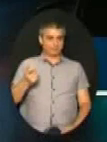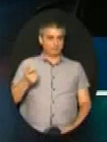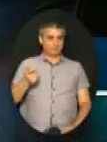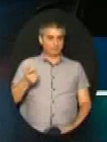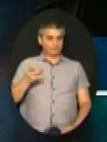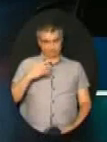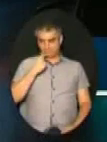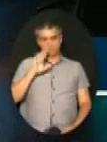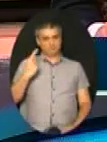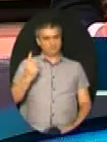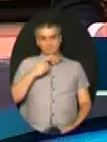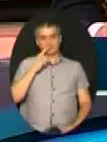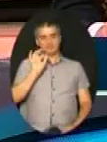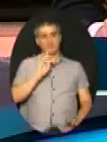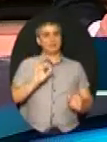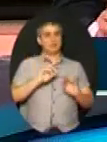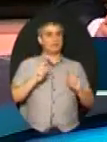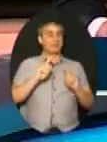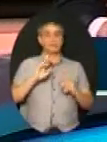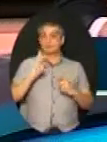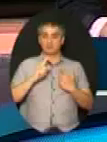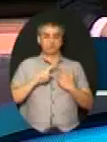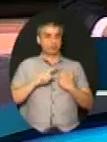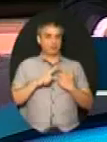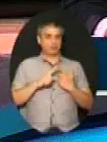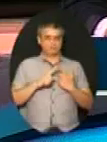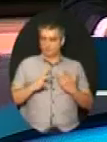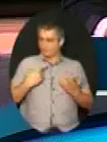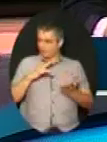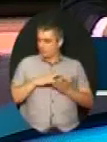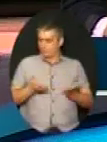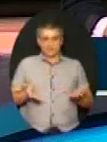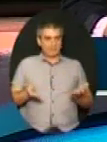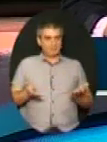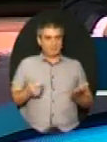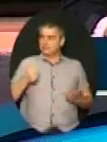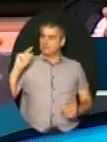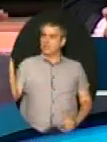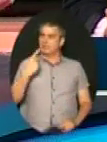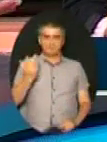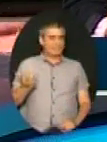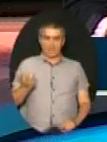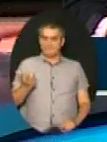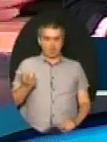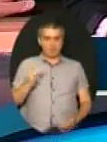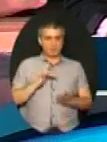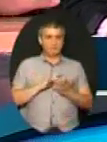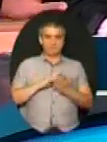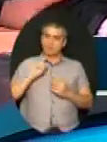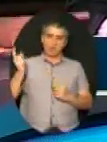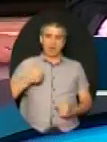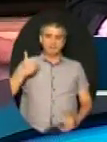קודם כל זאת תגידי על עצמך, ולא על אף אחד אחר. דבר שני, איפה אנחנו נמצאים פה את שאר השרים? איפה נמצאים